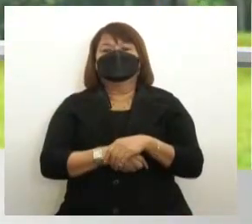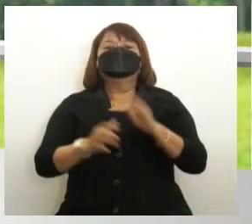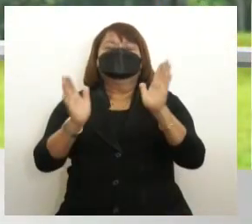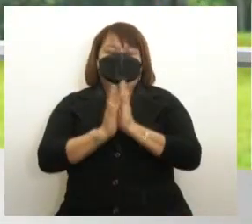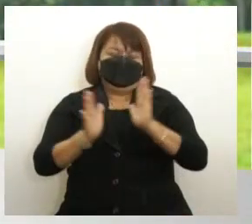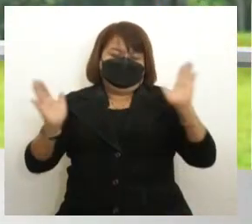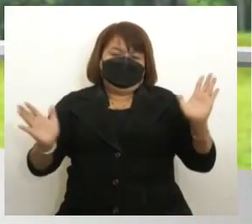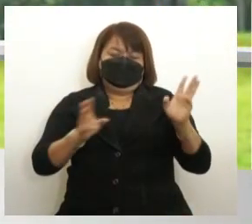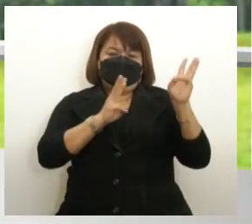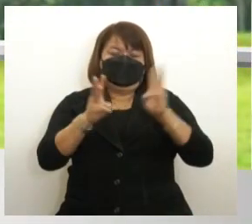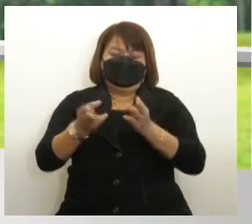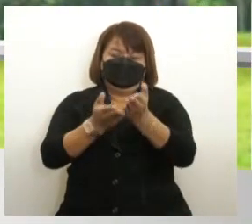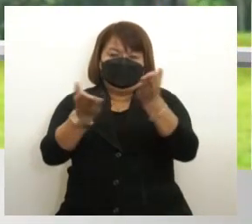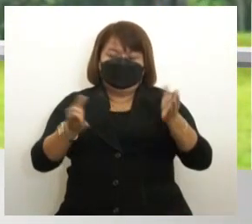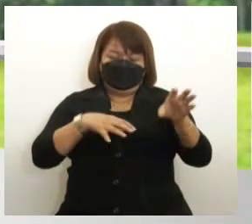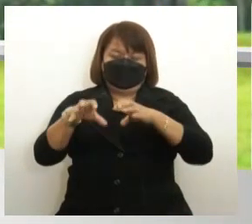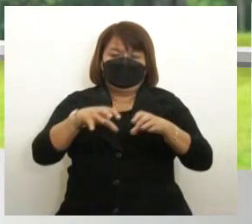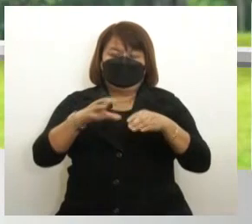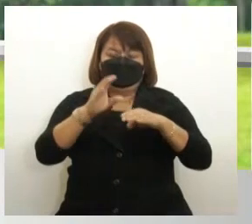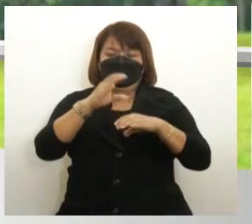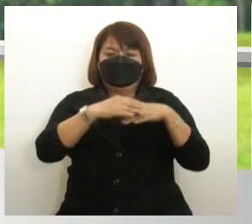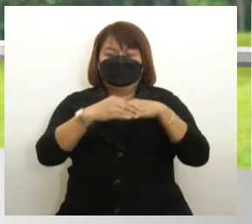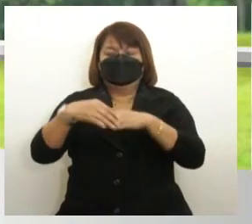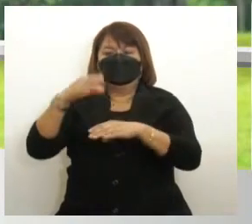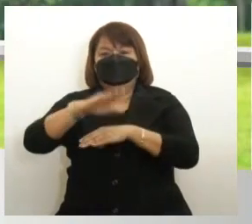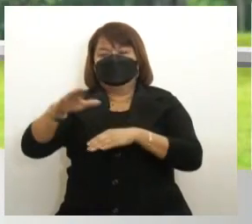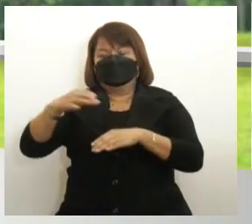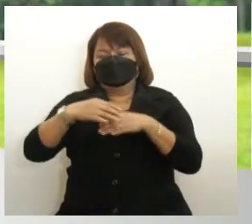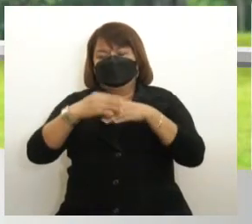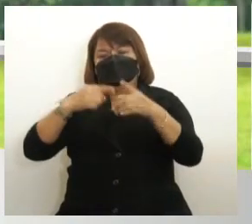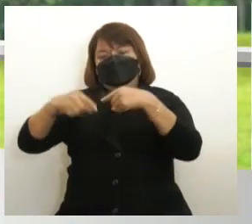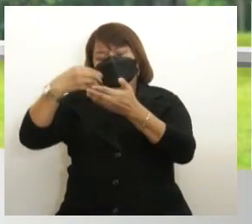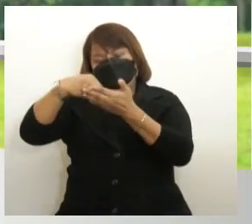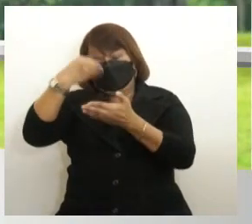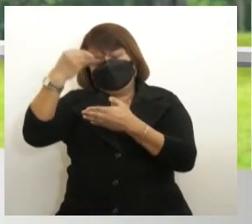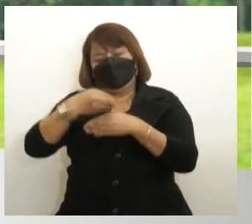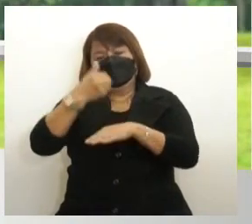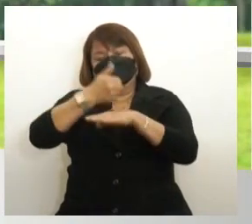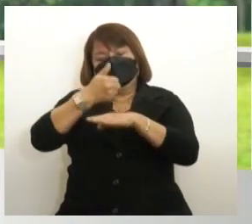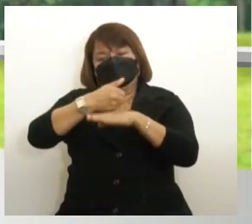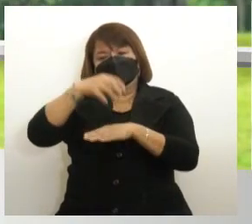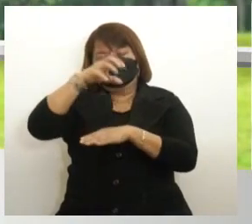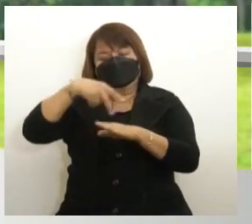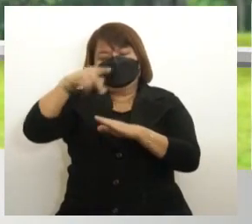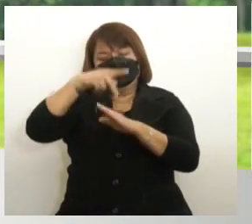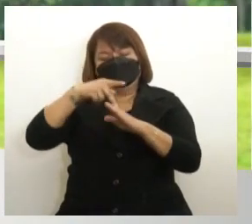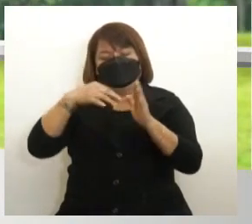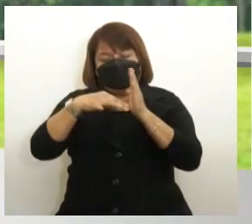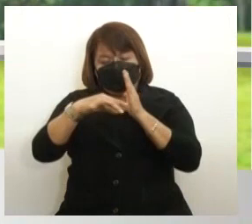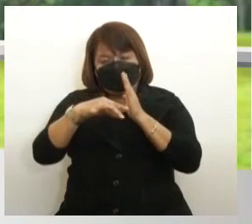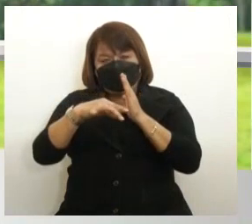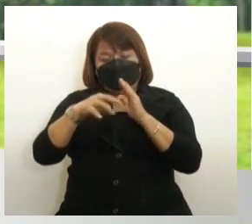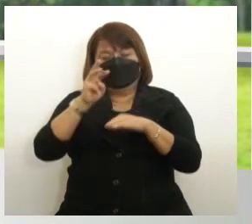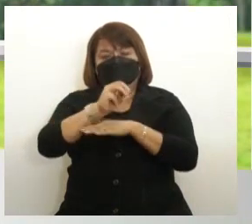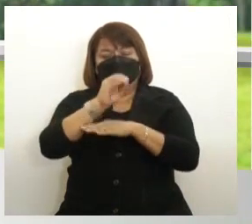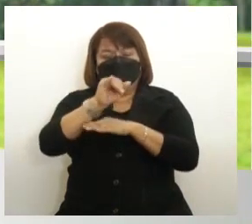ขอบคุณแนวทางการบริหารจัดการในโครงการพาน้องกลับมาเรียนนะคะของท่านผอ.ชัยวัฒน์ตั้งพงค่ะท่านผู้อำนวยการสำนักงานเขตพื้นที่การศึกษามัธย